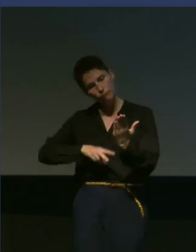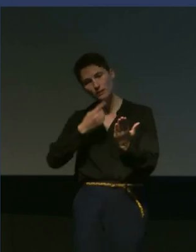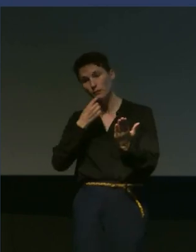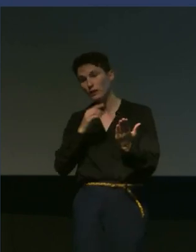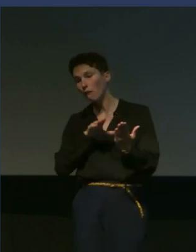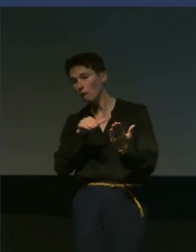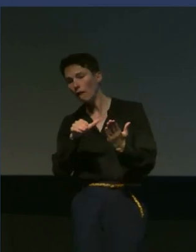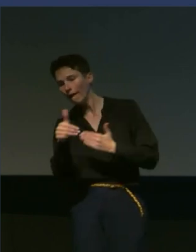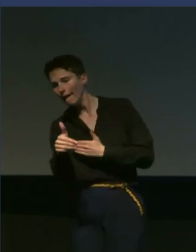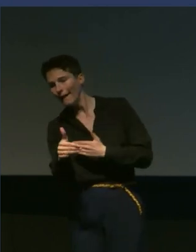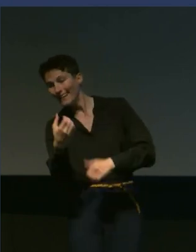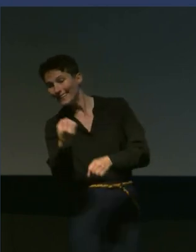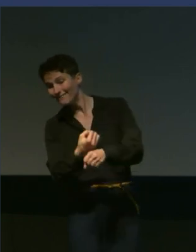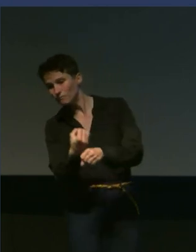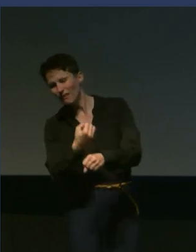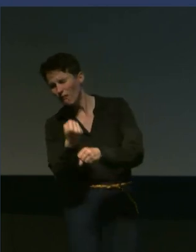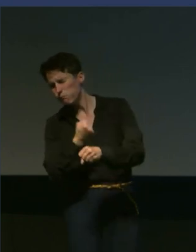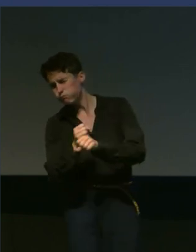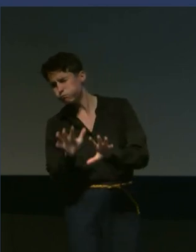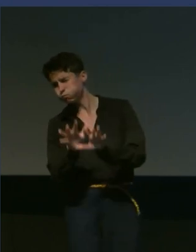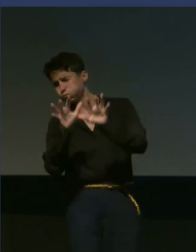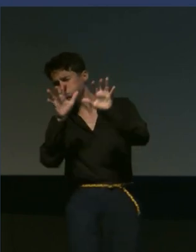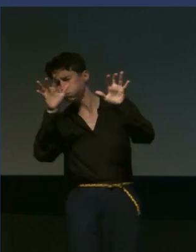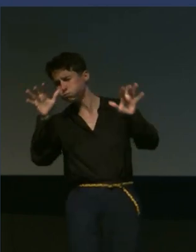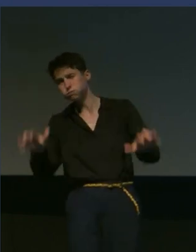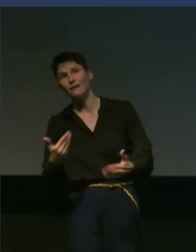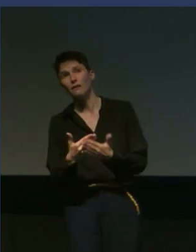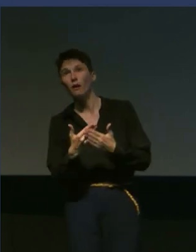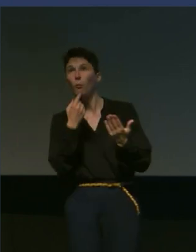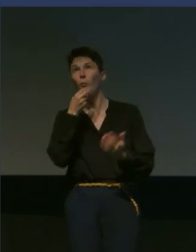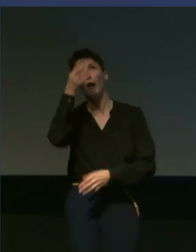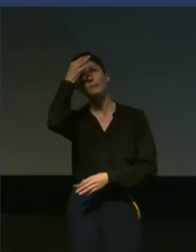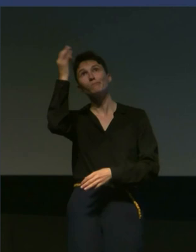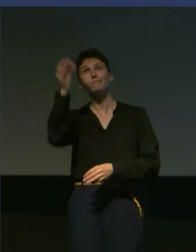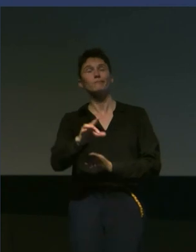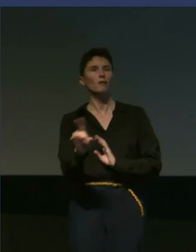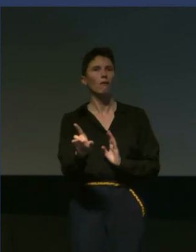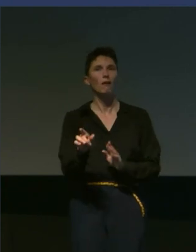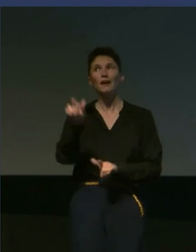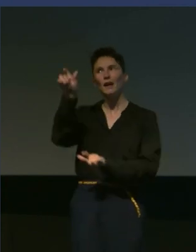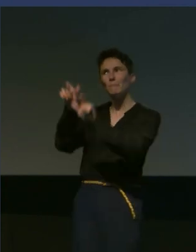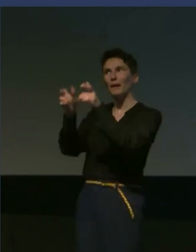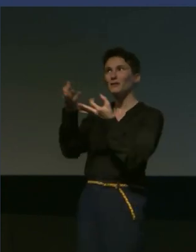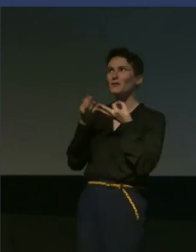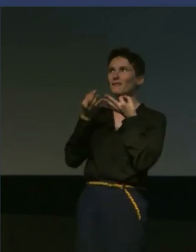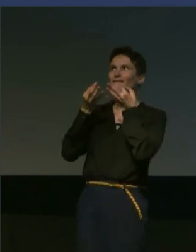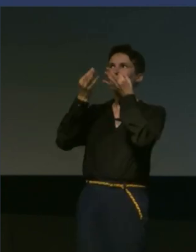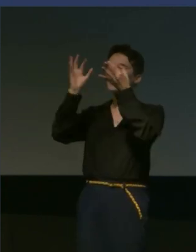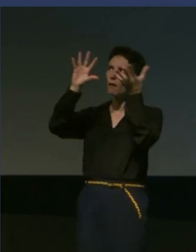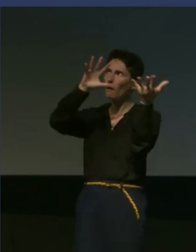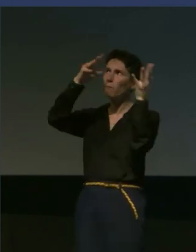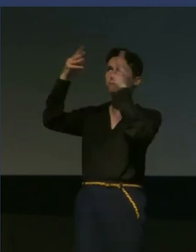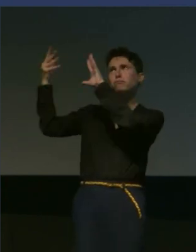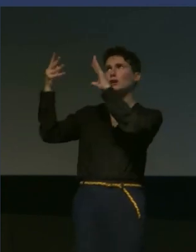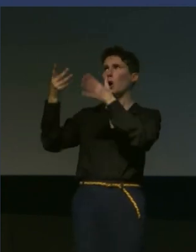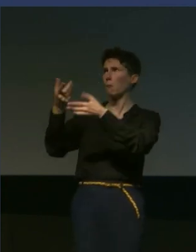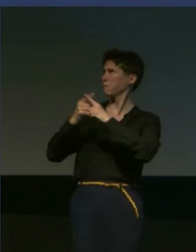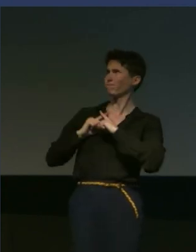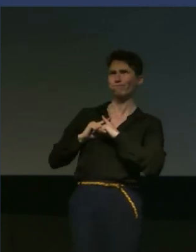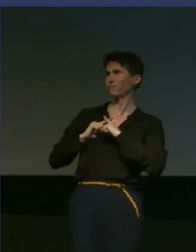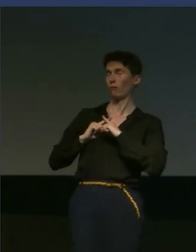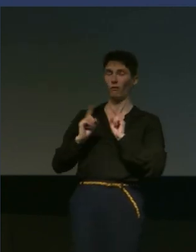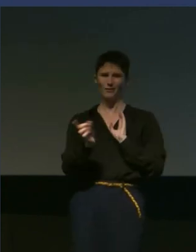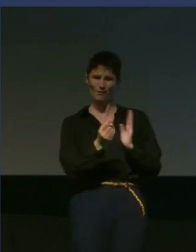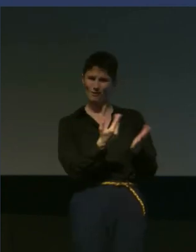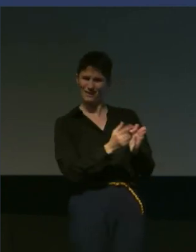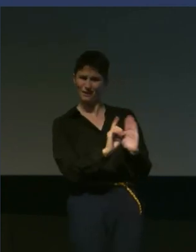d'un chapeau. Et ça, en fait, les climato-sceptiques, c'est vraiment qu'ils essayent de nous faire entendre que, bah non, c'est qu'une opinion, tout comme